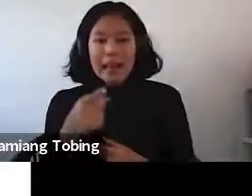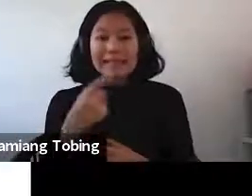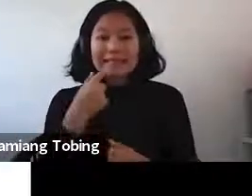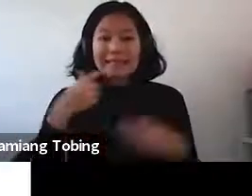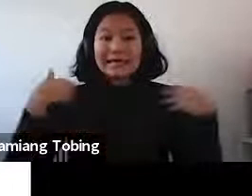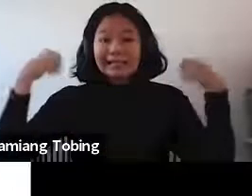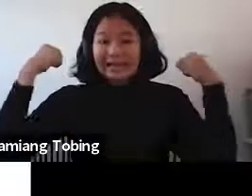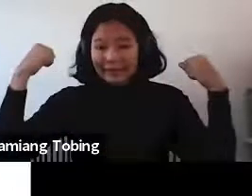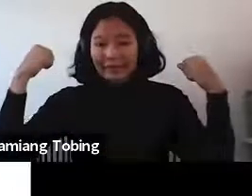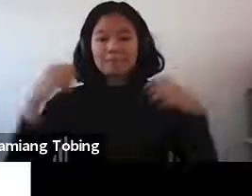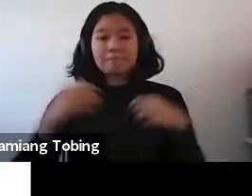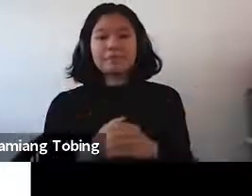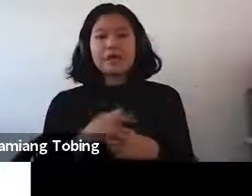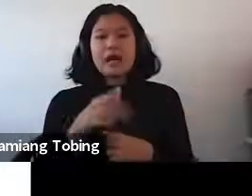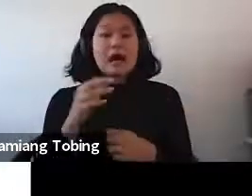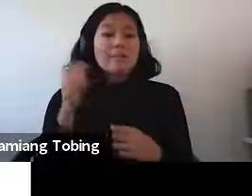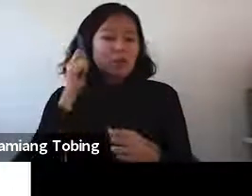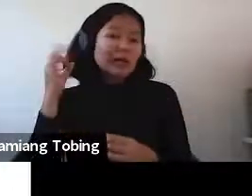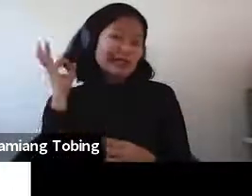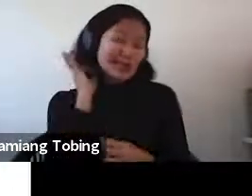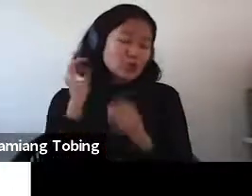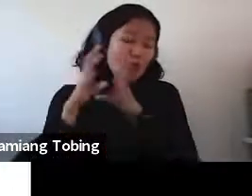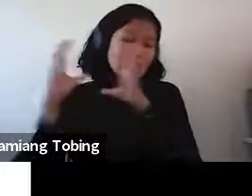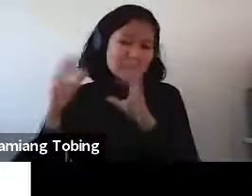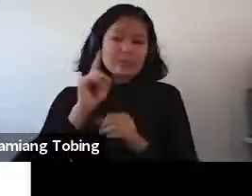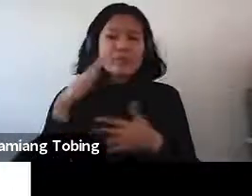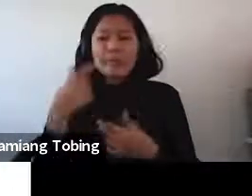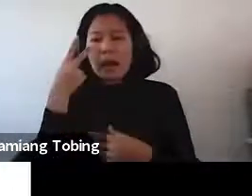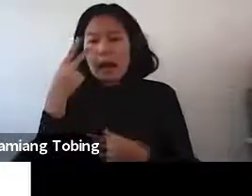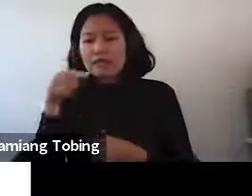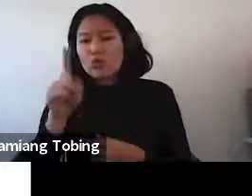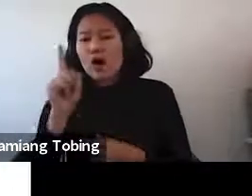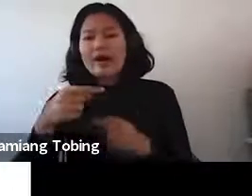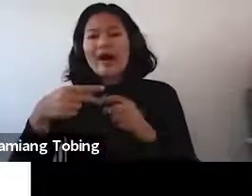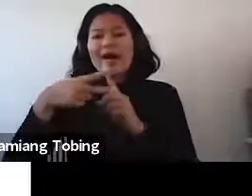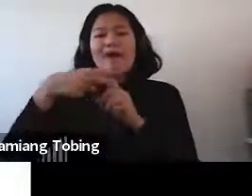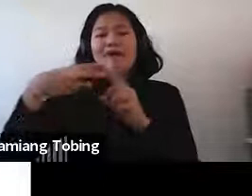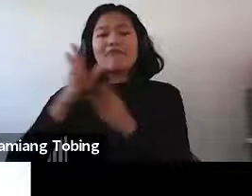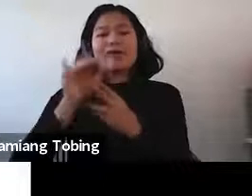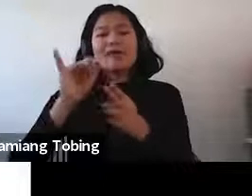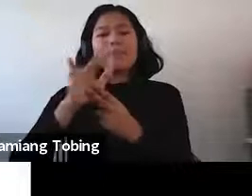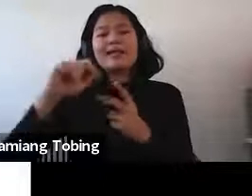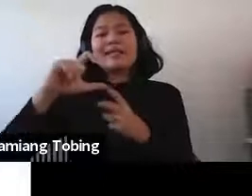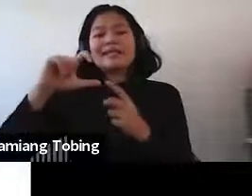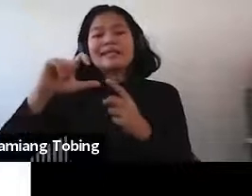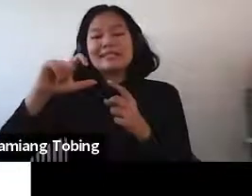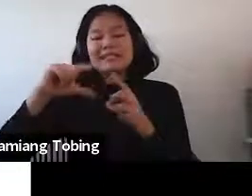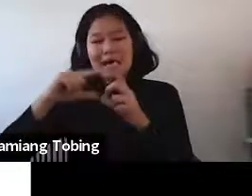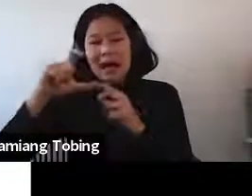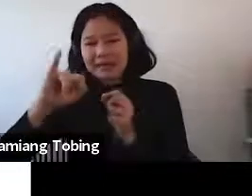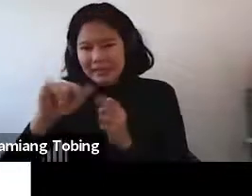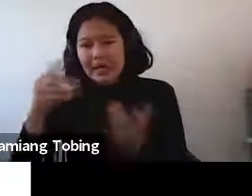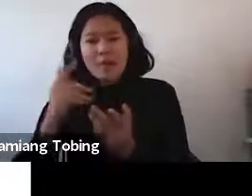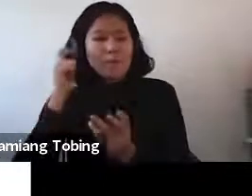kesehatan. Ya, kenapa mereka rentan? Karena ada feminisasi di sektor kesehatan, ada overrepresentation of perempuan di